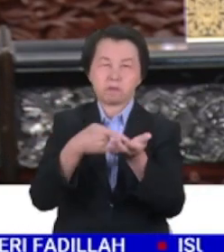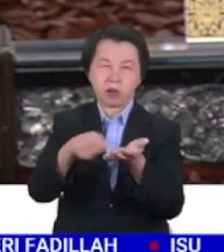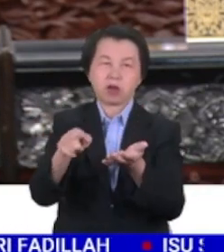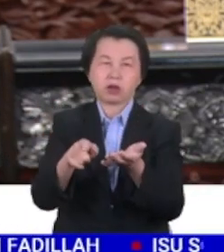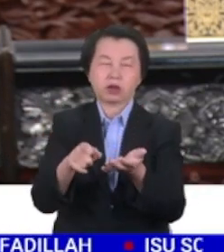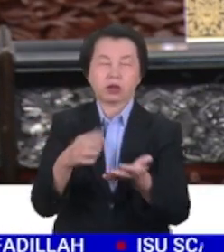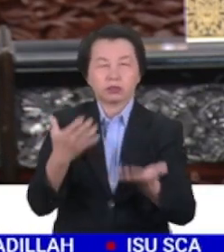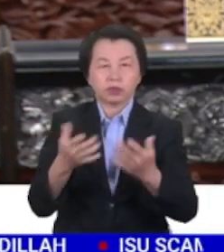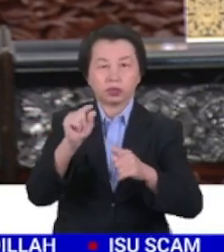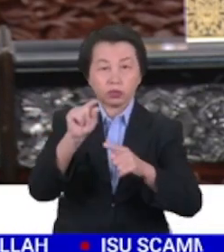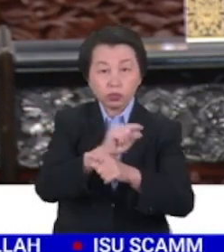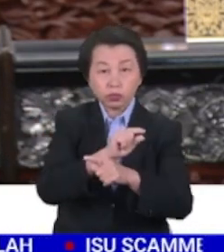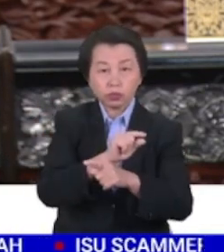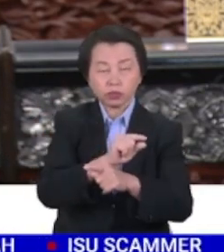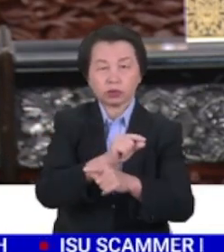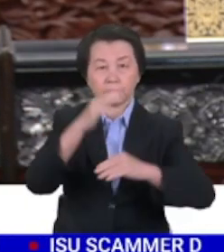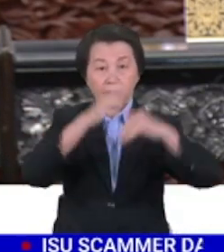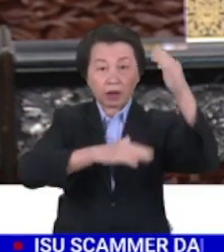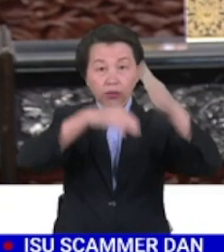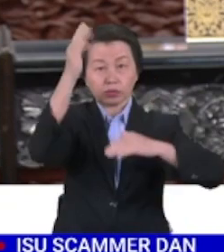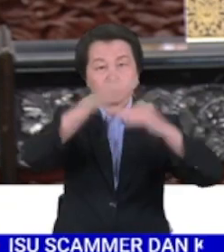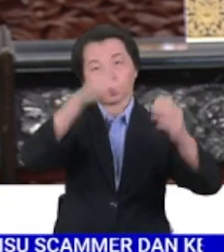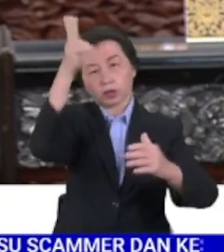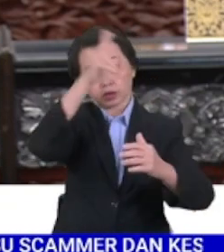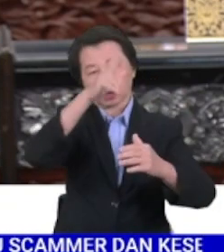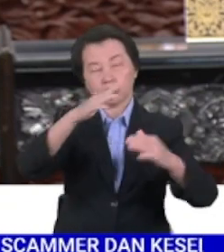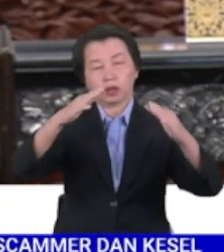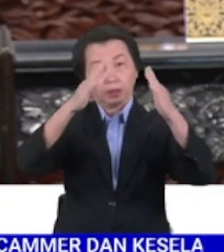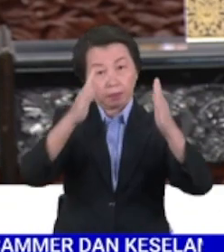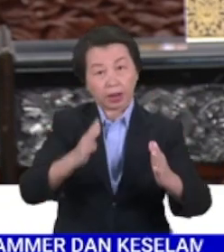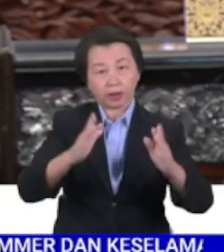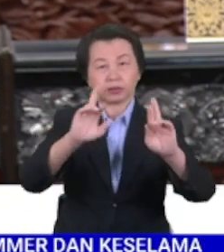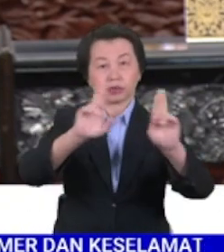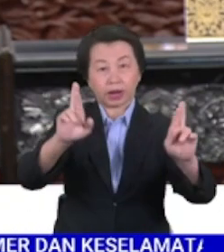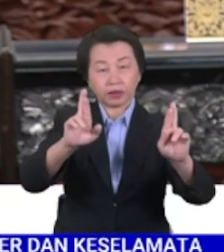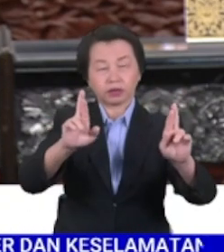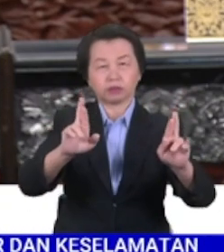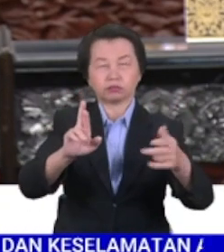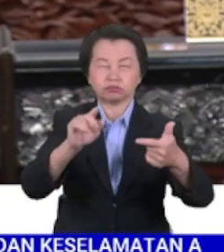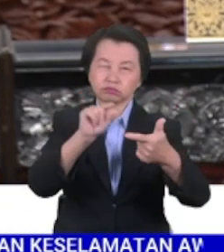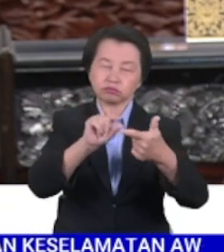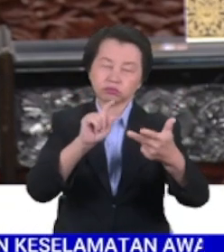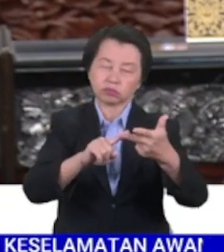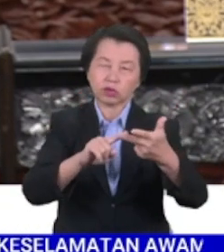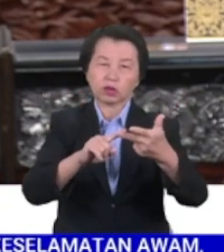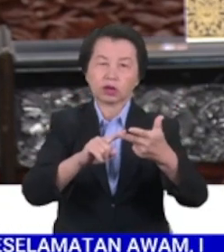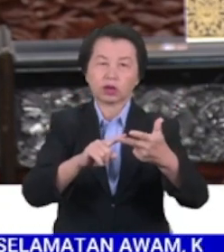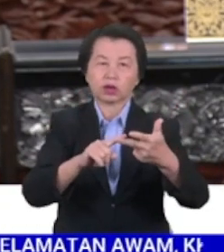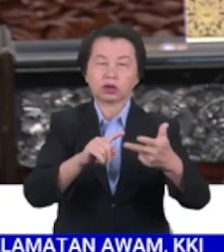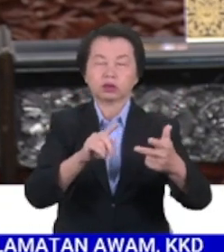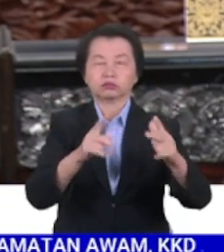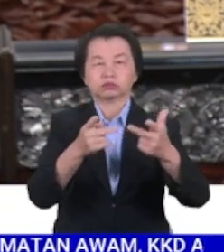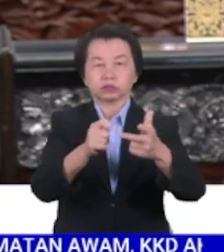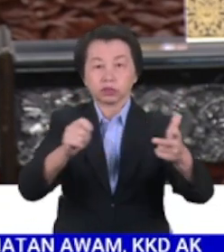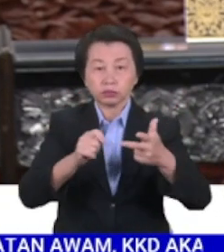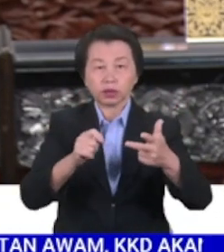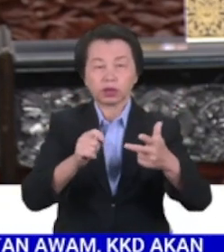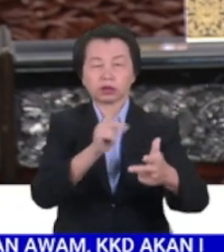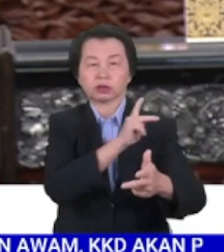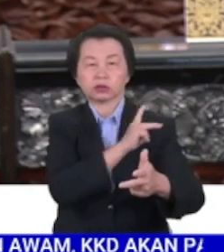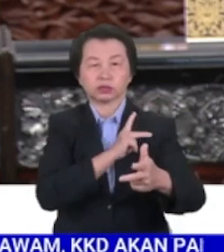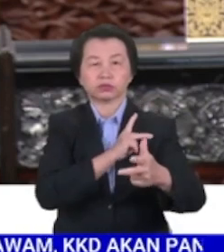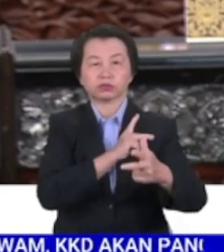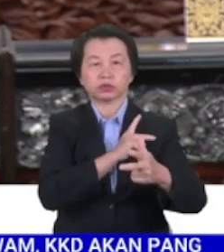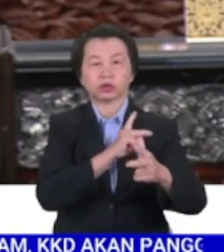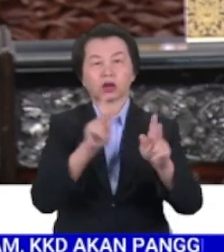gunakan bangunan-bangunan kerajaan, balai-balai raya, jabat-jabat pengulu, itu boleh kita gunalah